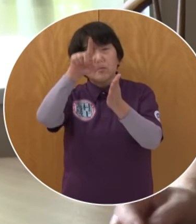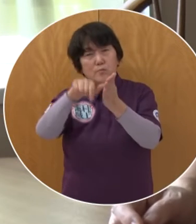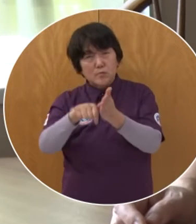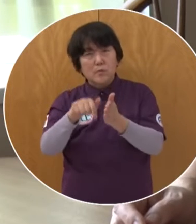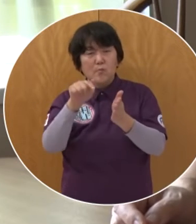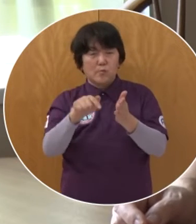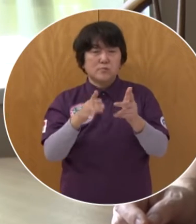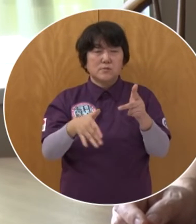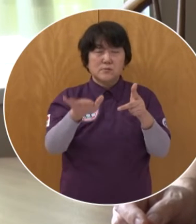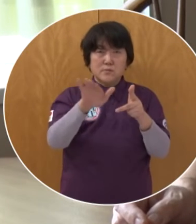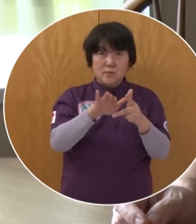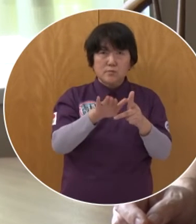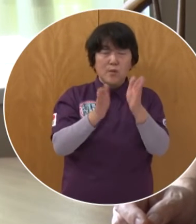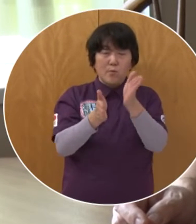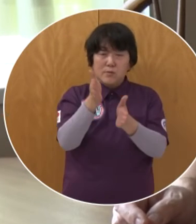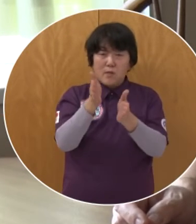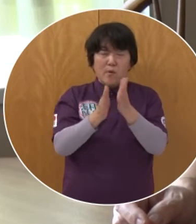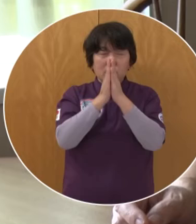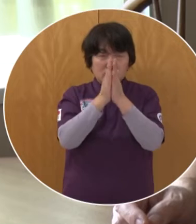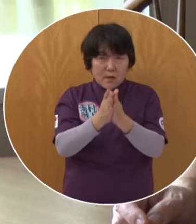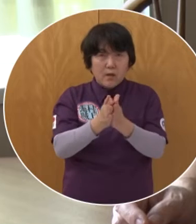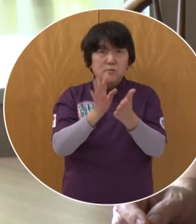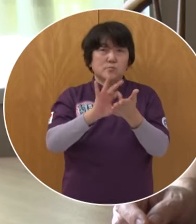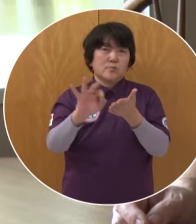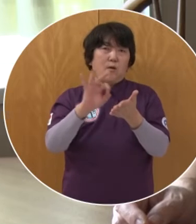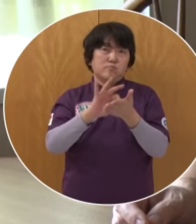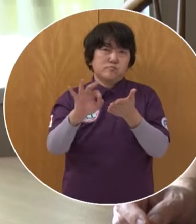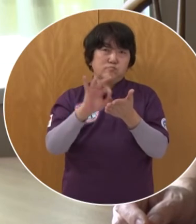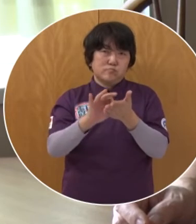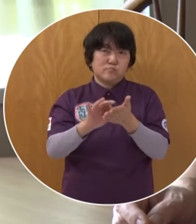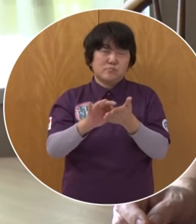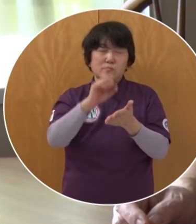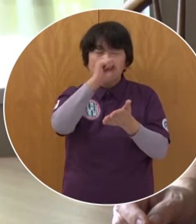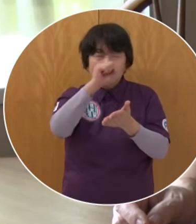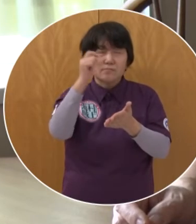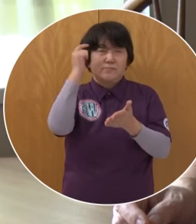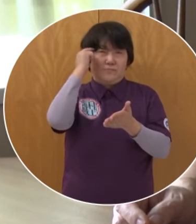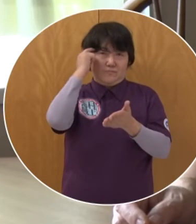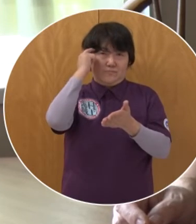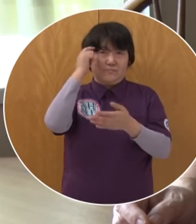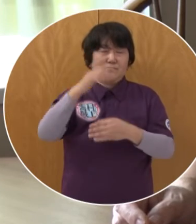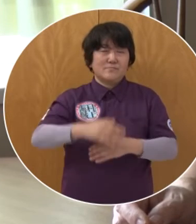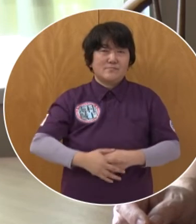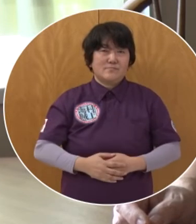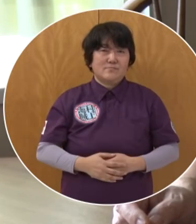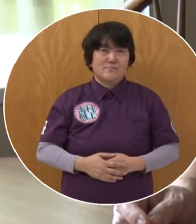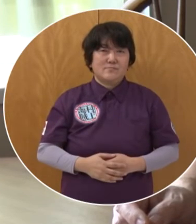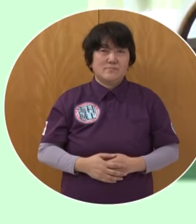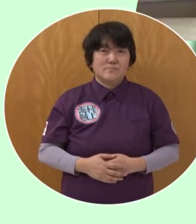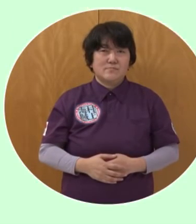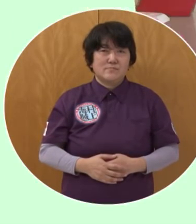時に預けるのも一つの手だよというふうに、気軽に利用してもらえるとありがたいなというふうに思います。